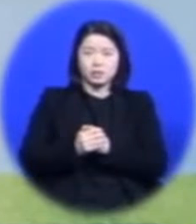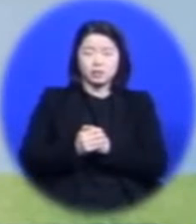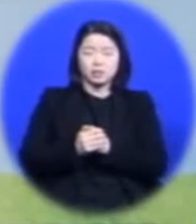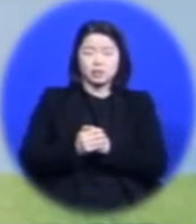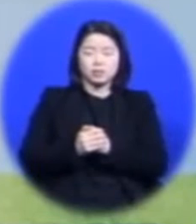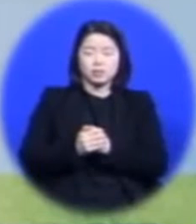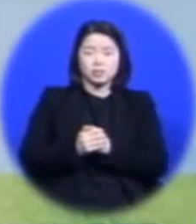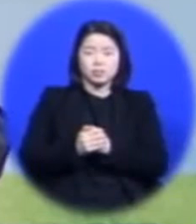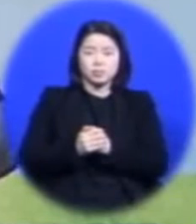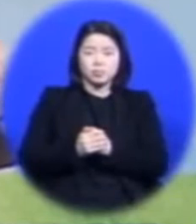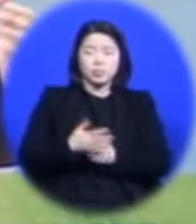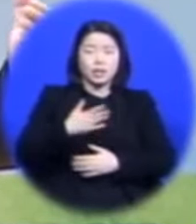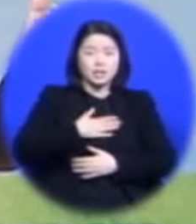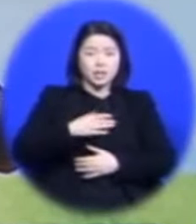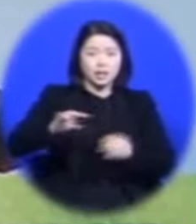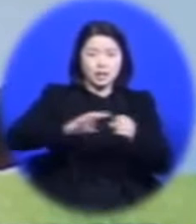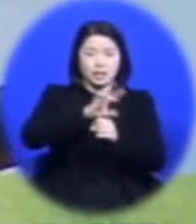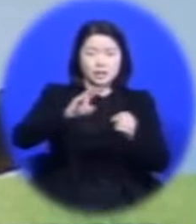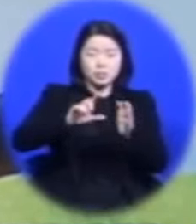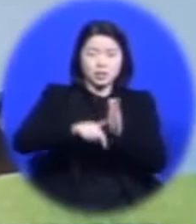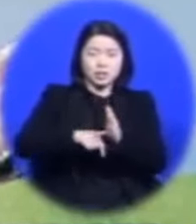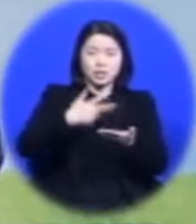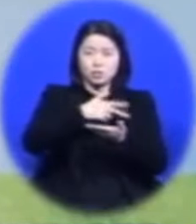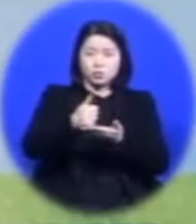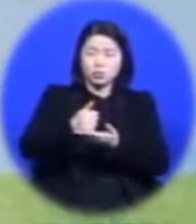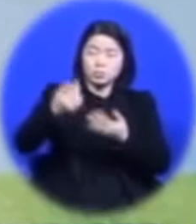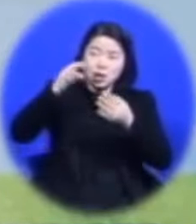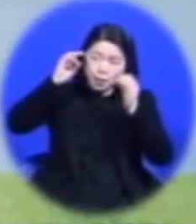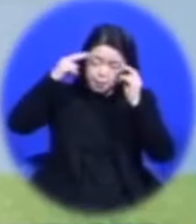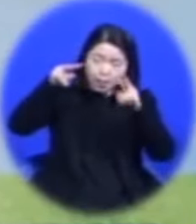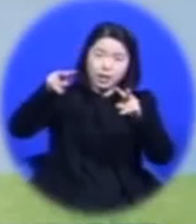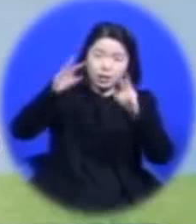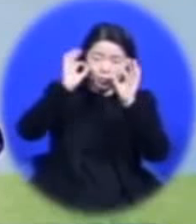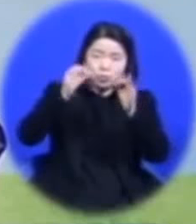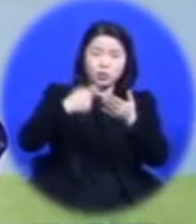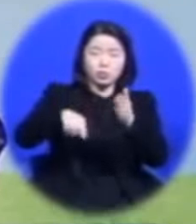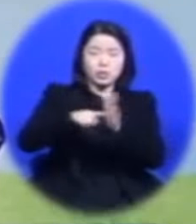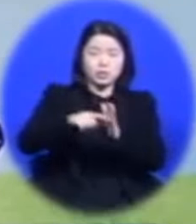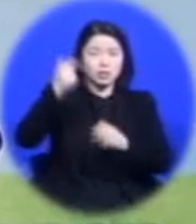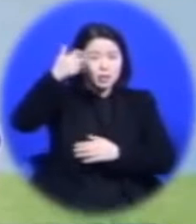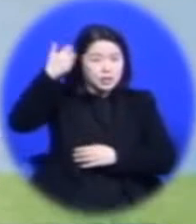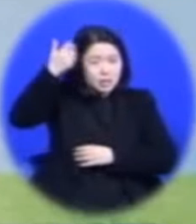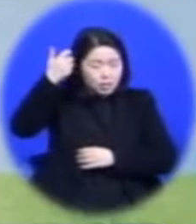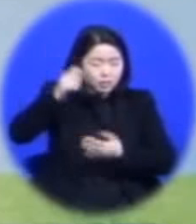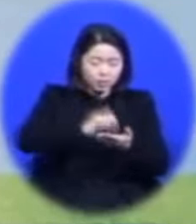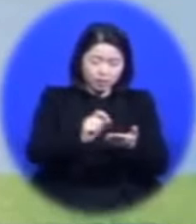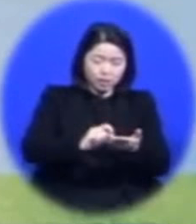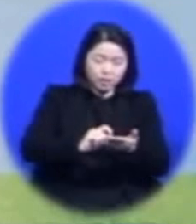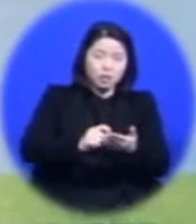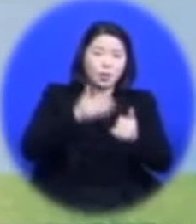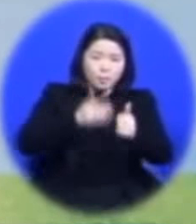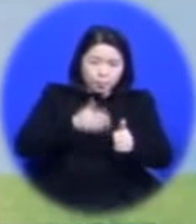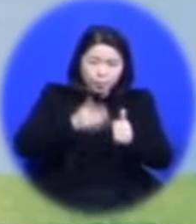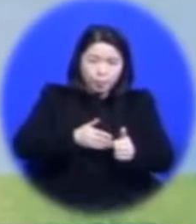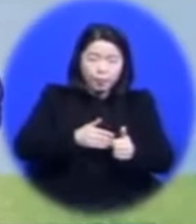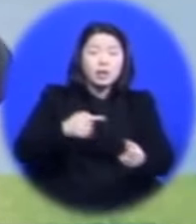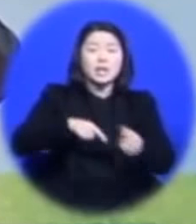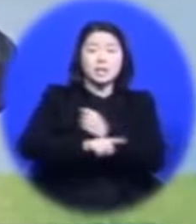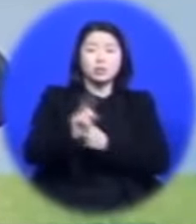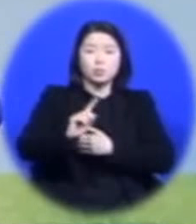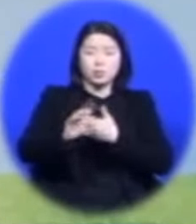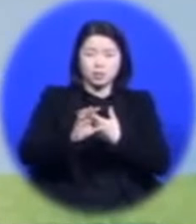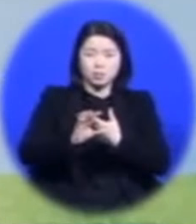생겼냐 제가 24시간 주님을 바라보기 위해서 영성 일기를 쓰자고 그렇게 호소하는 이유는